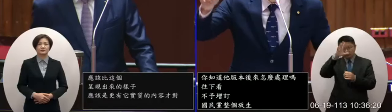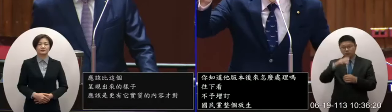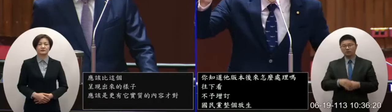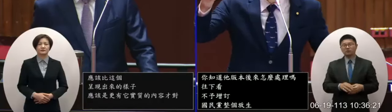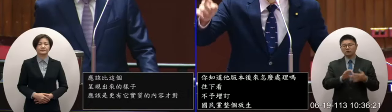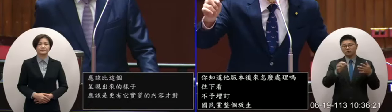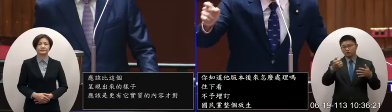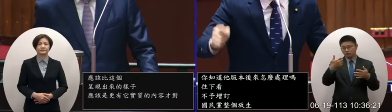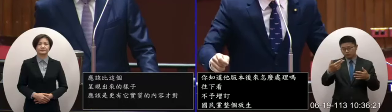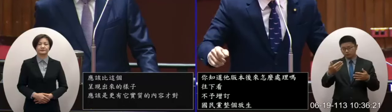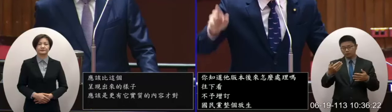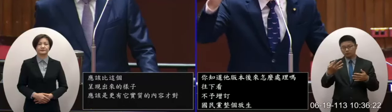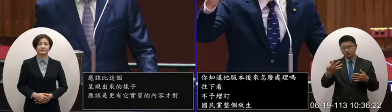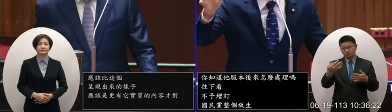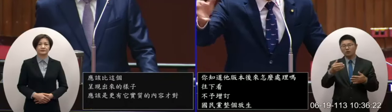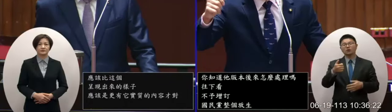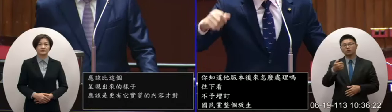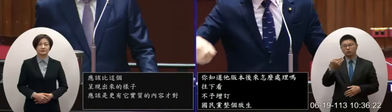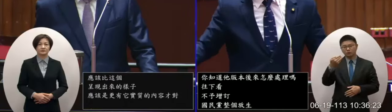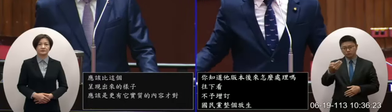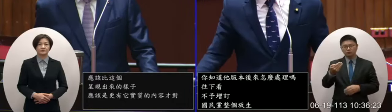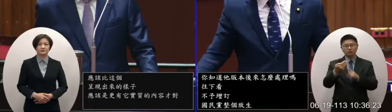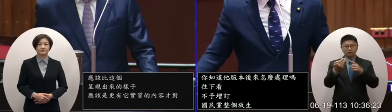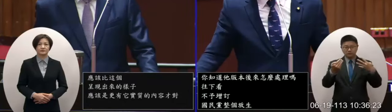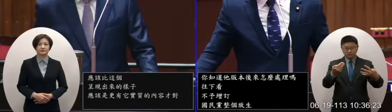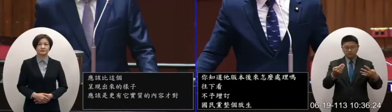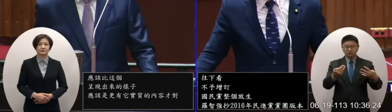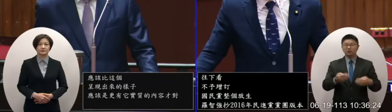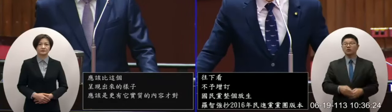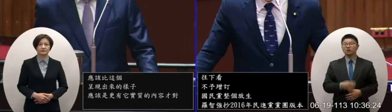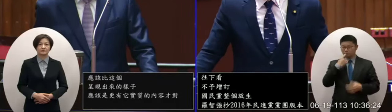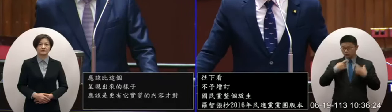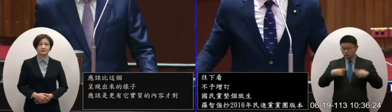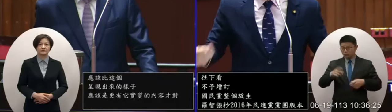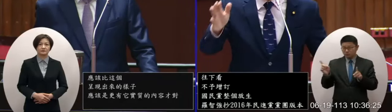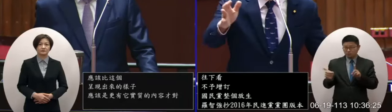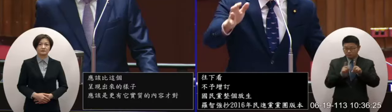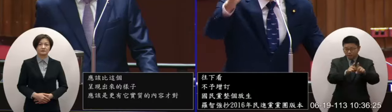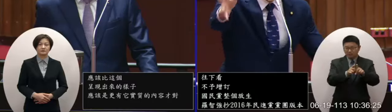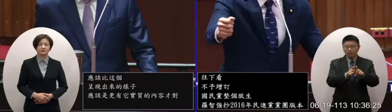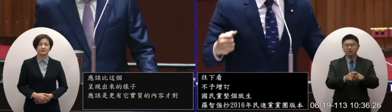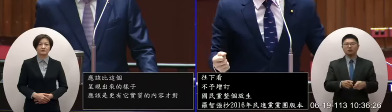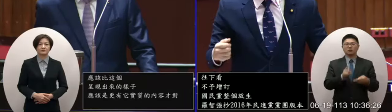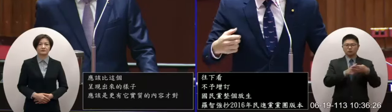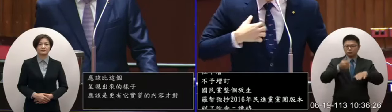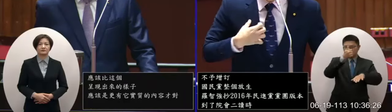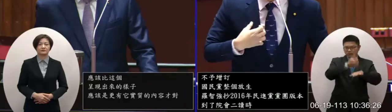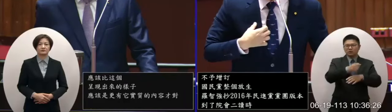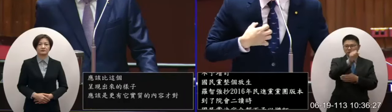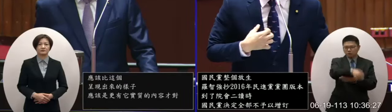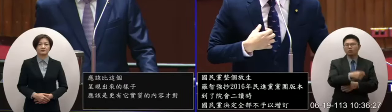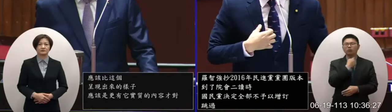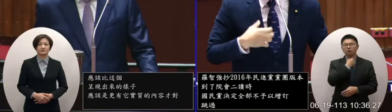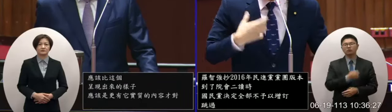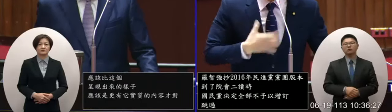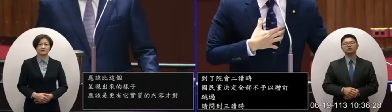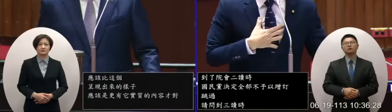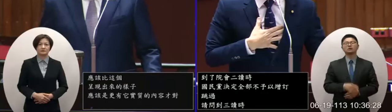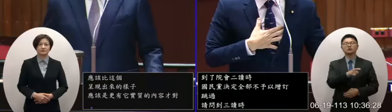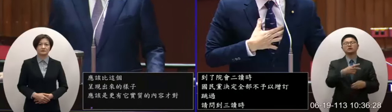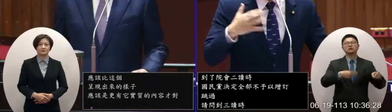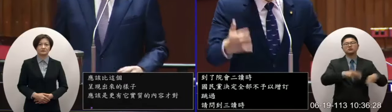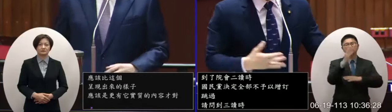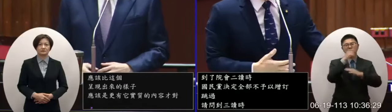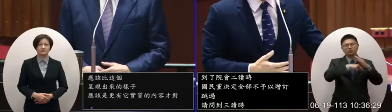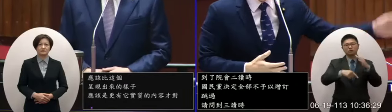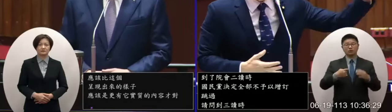是不是律师的陪同要经过主席同意啊？所以院长， 因为您在行政院，我们是当事人，我们进行